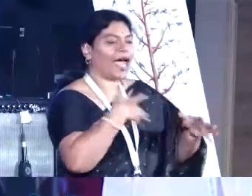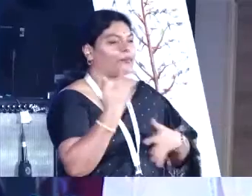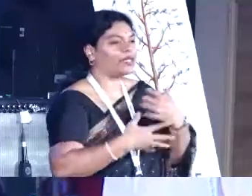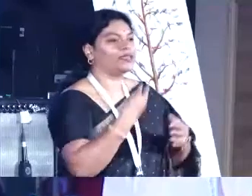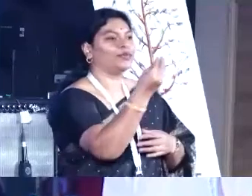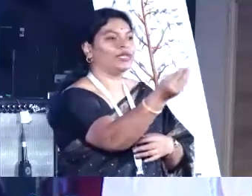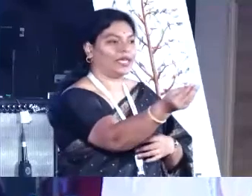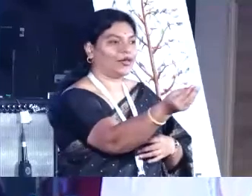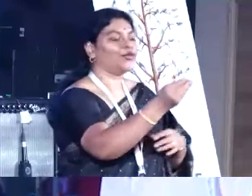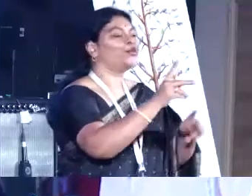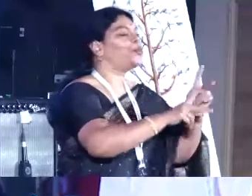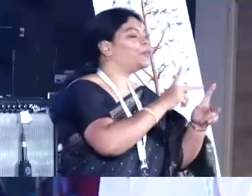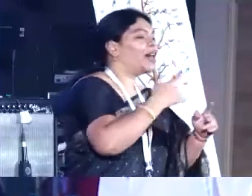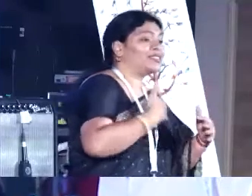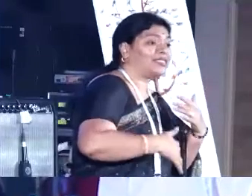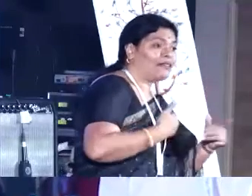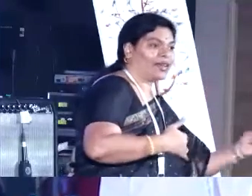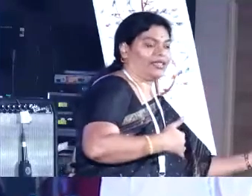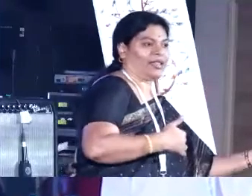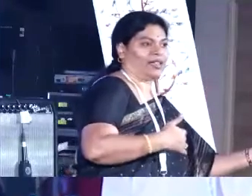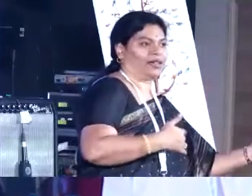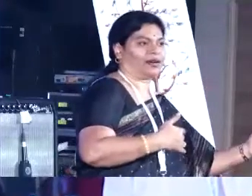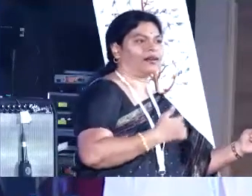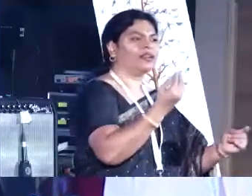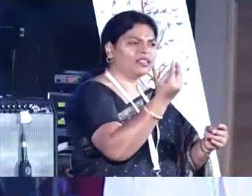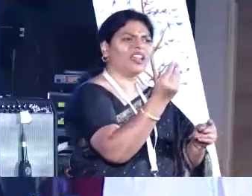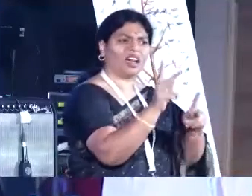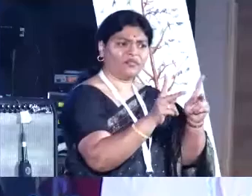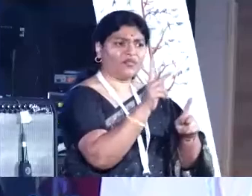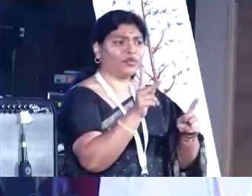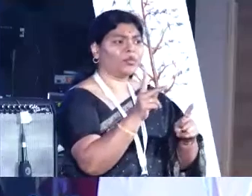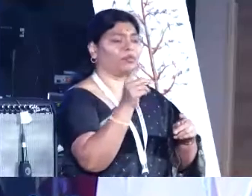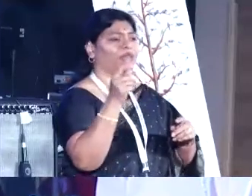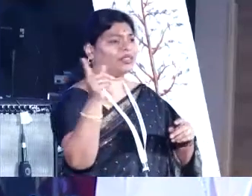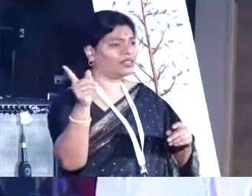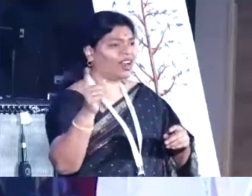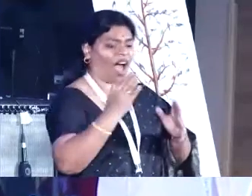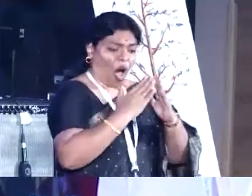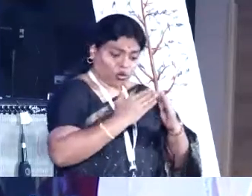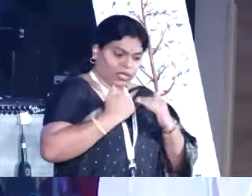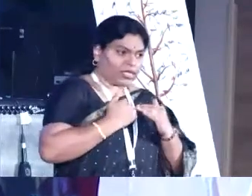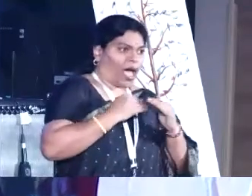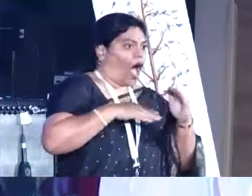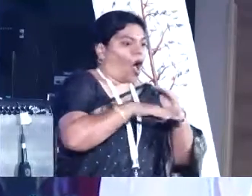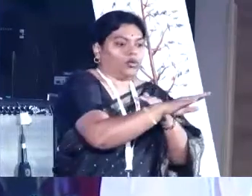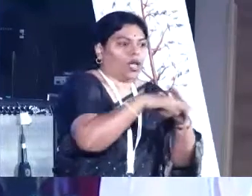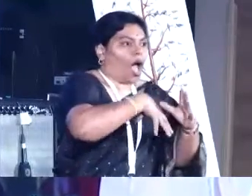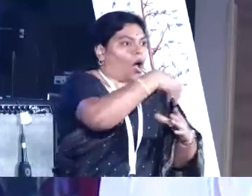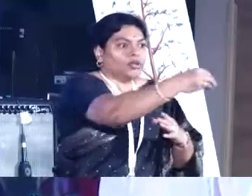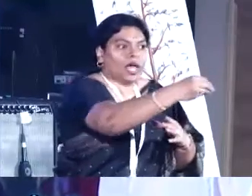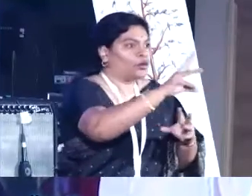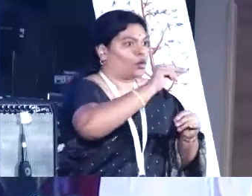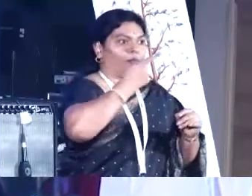जिसे लोग जीने के लिए तरसते हैं। कई लोग ऐसे होते हैं जो घर से नहीं निकल पाते, लोग उन्हें देख नहीं